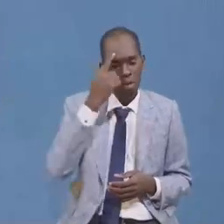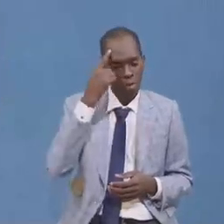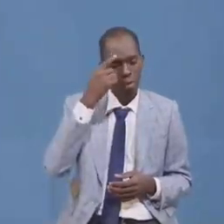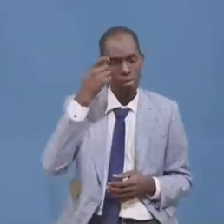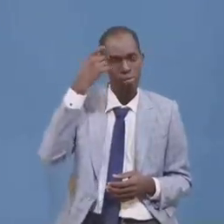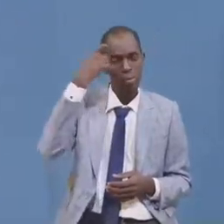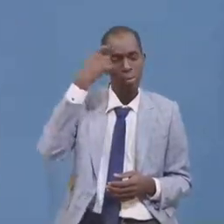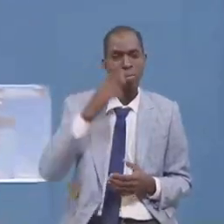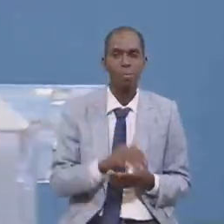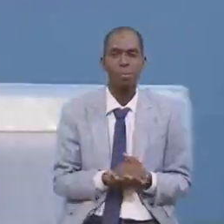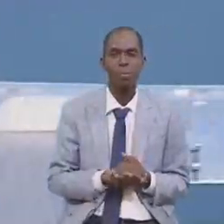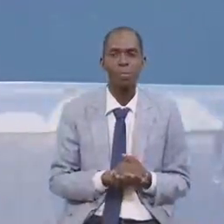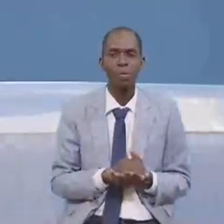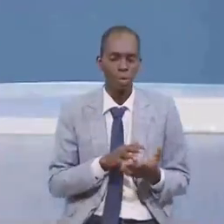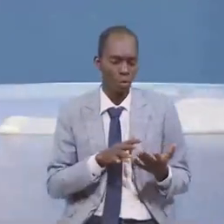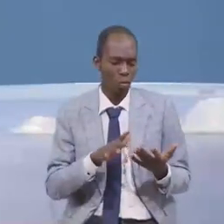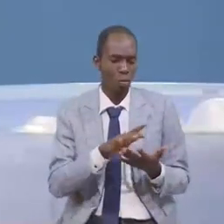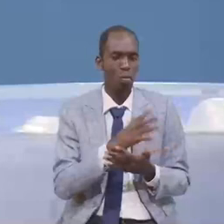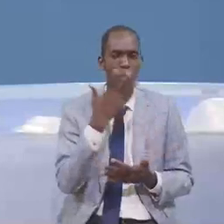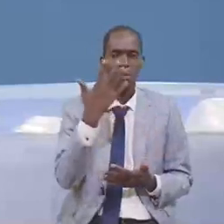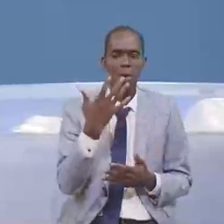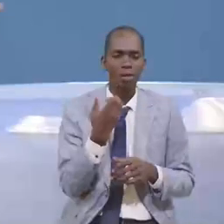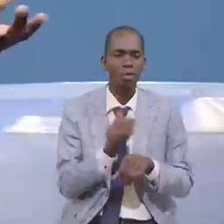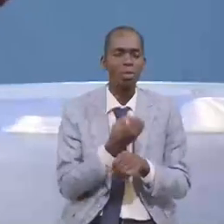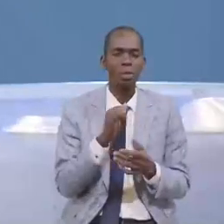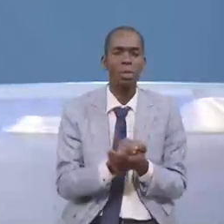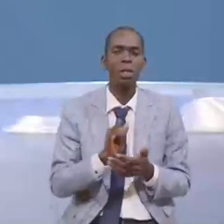réflexion, les 5 pieds que j'ai.